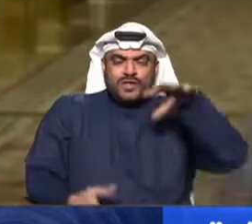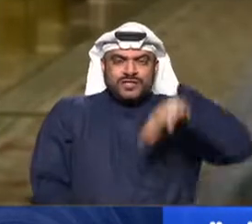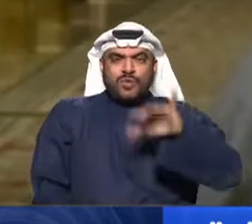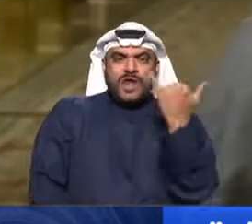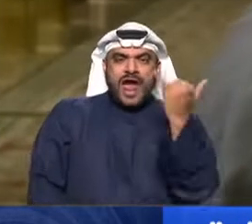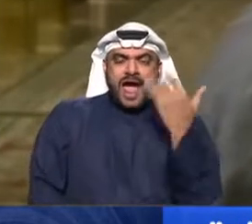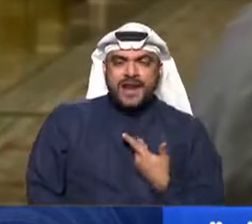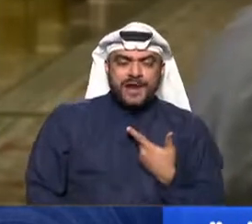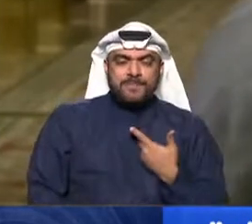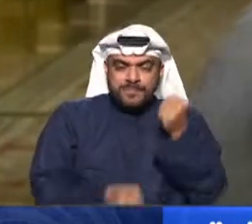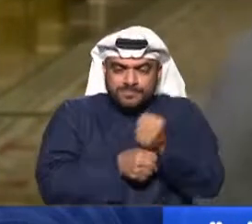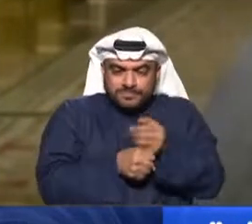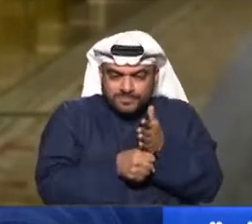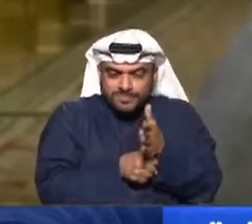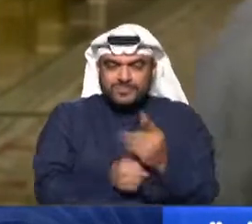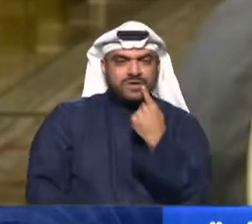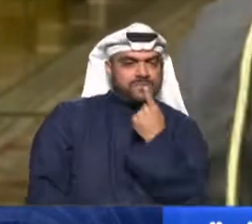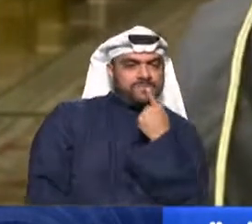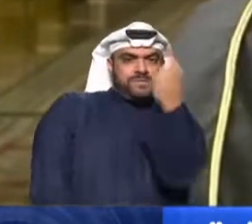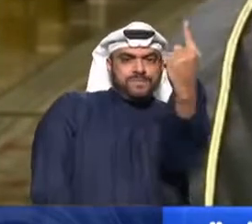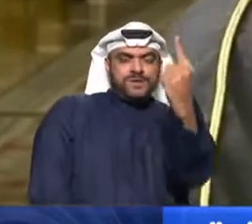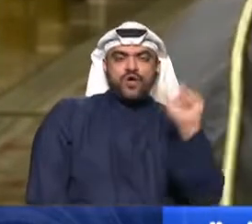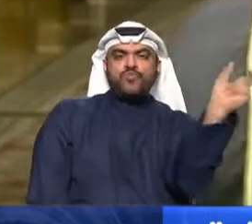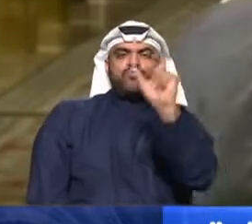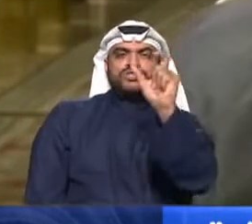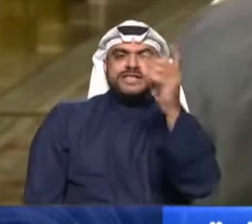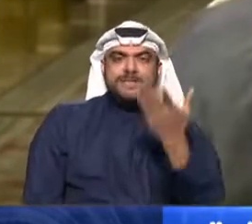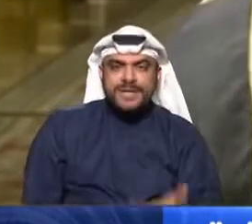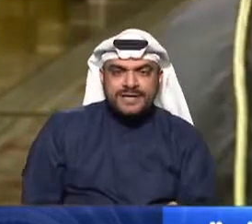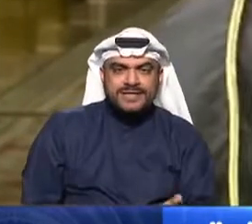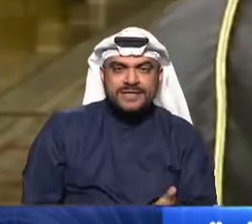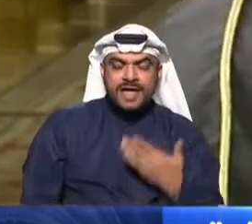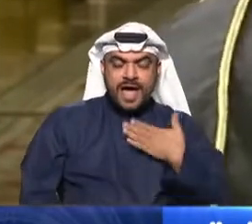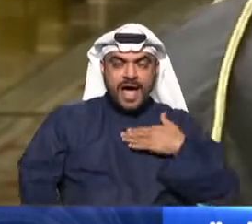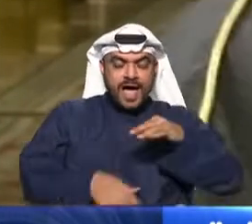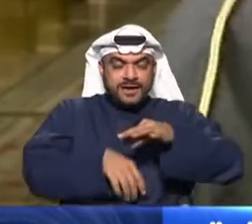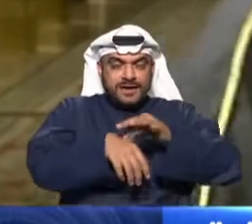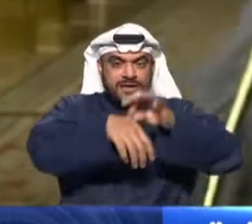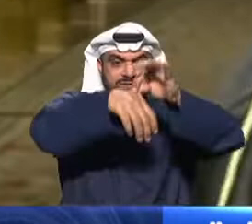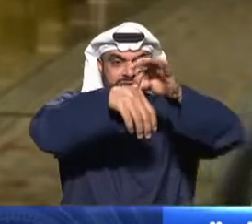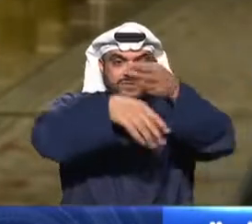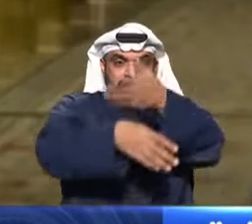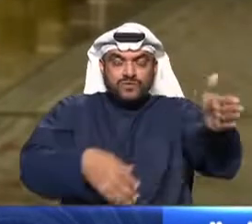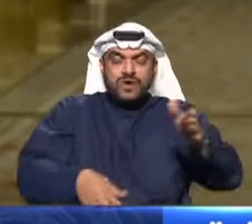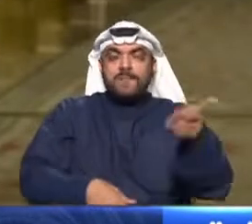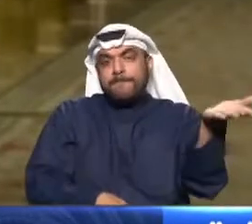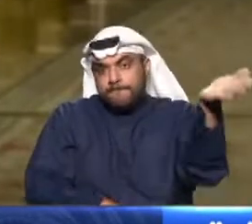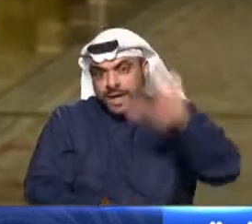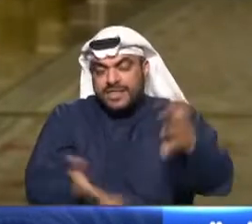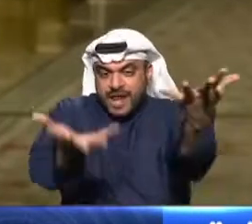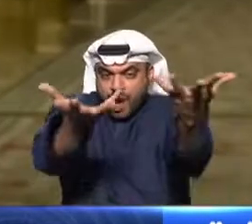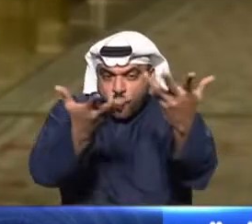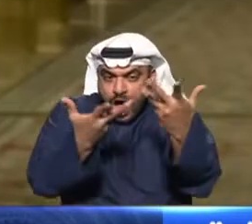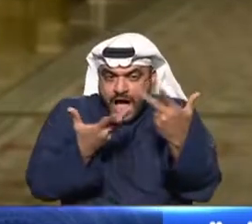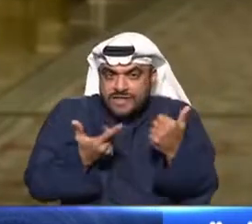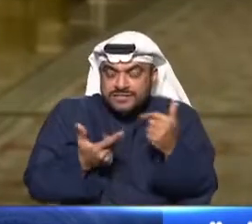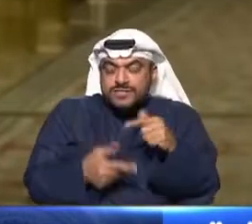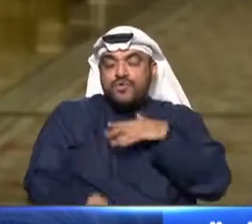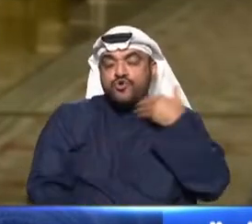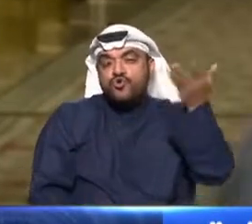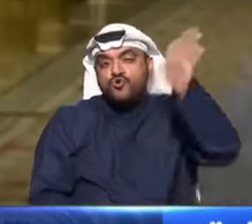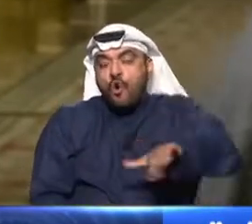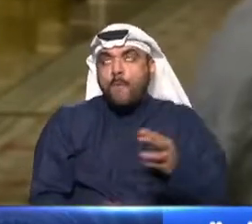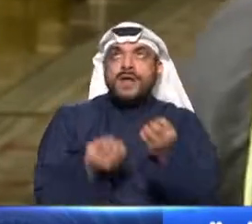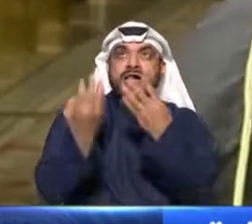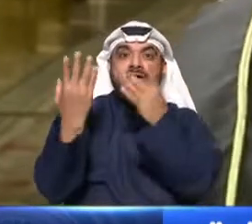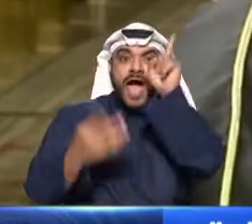كعرب، كمسلمين، كناس موجودة في مناصب سنحاسب يوم لا ينفع مال ولا